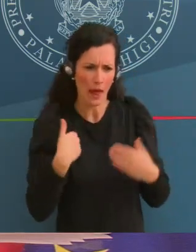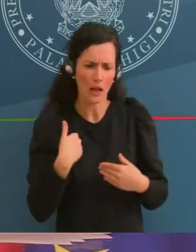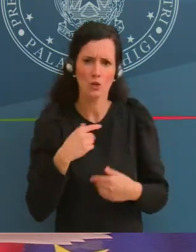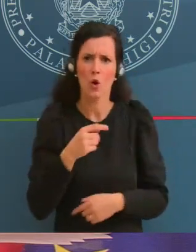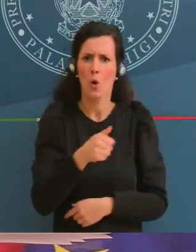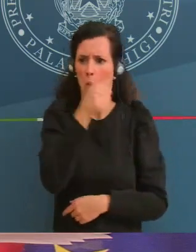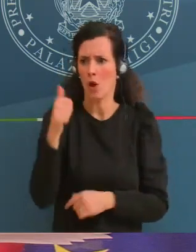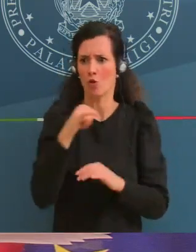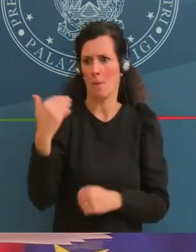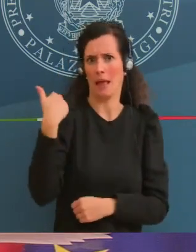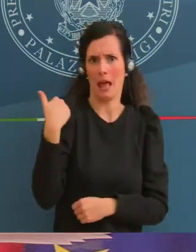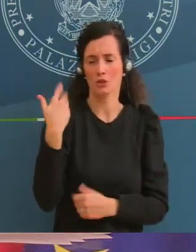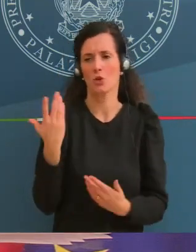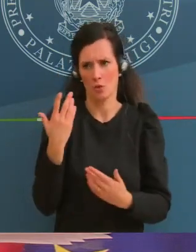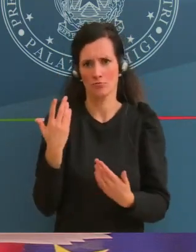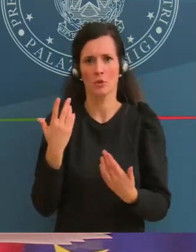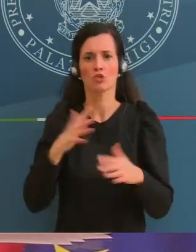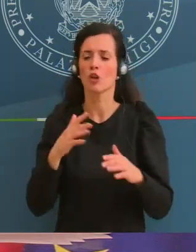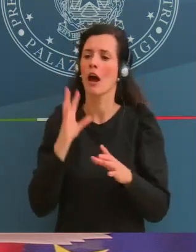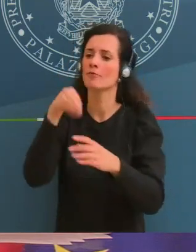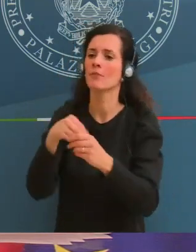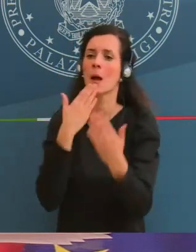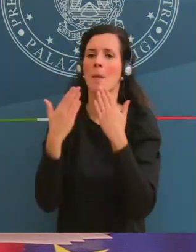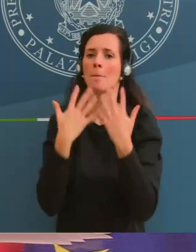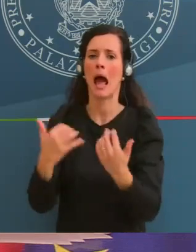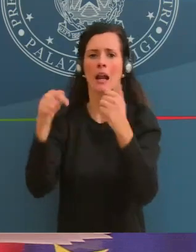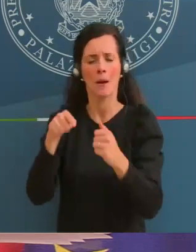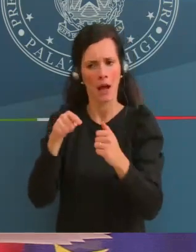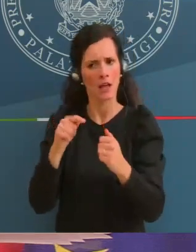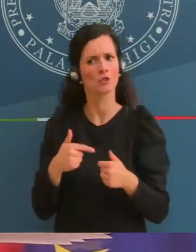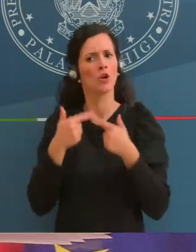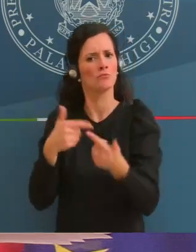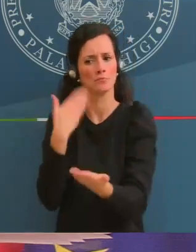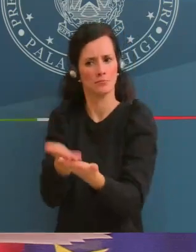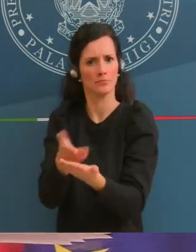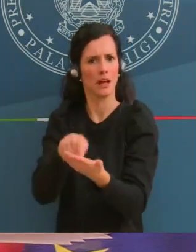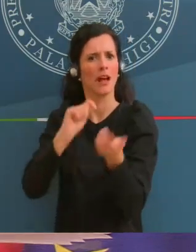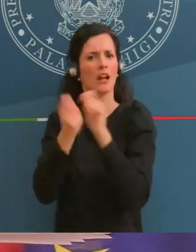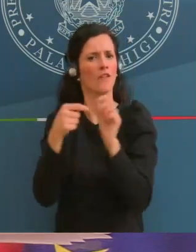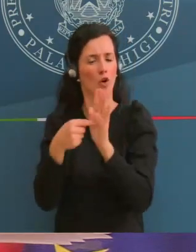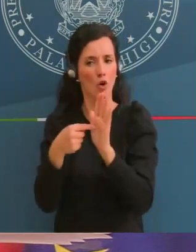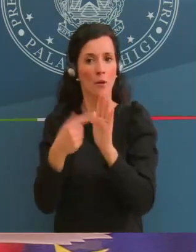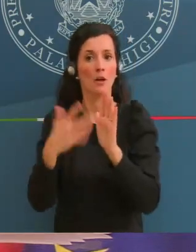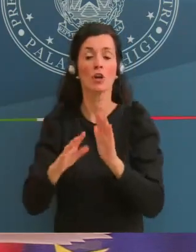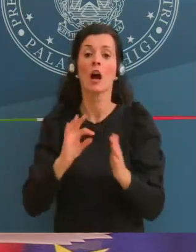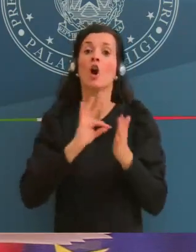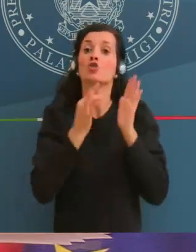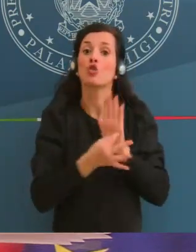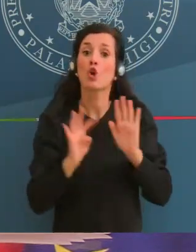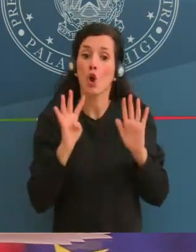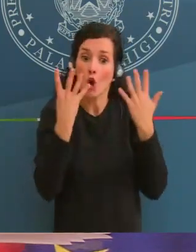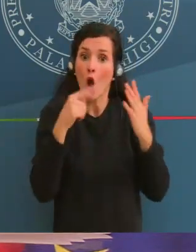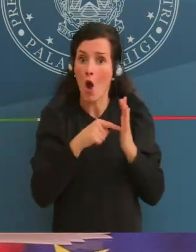lo chiariamo perché se no qualcuno può fraintendere non c'è da decidere se si attiverà o meno il mes ma